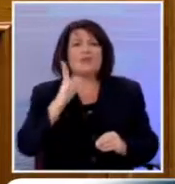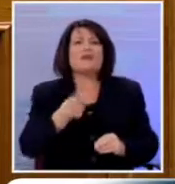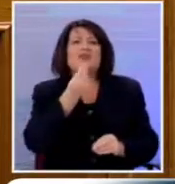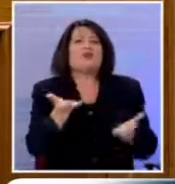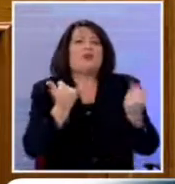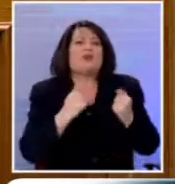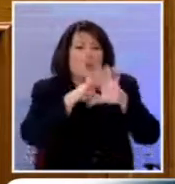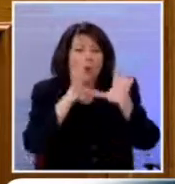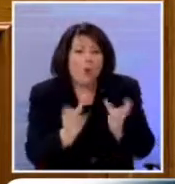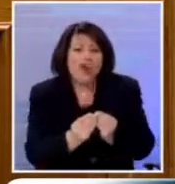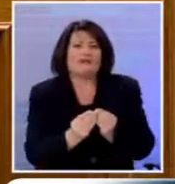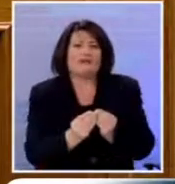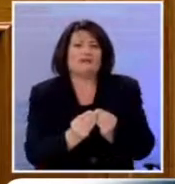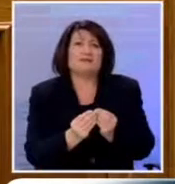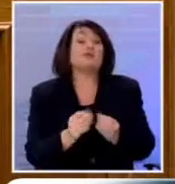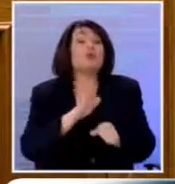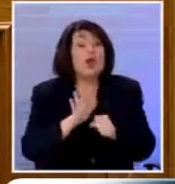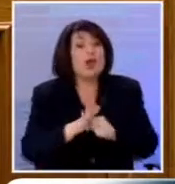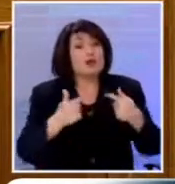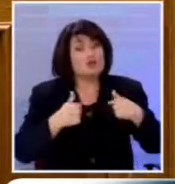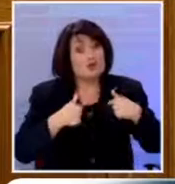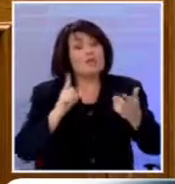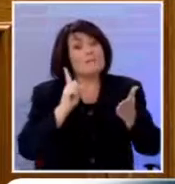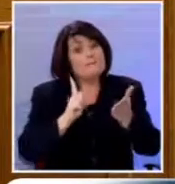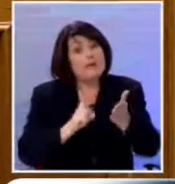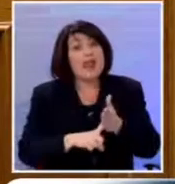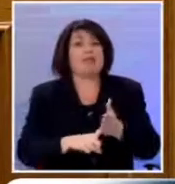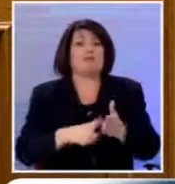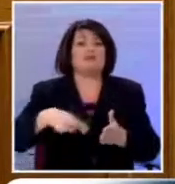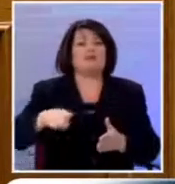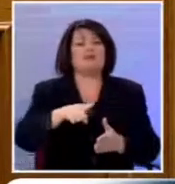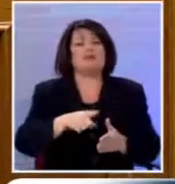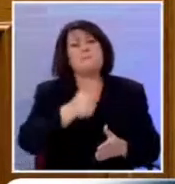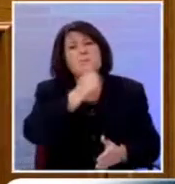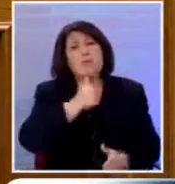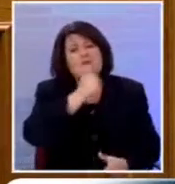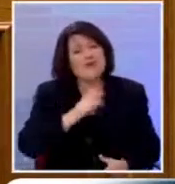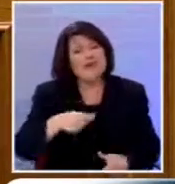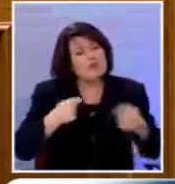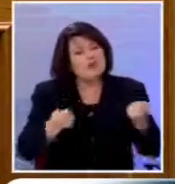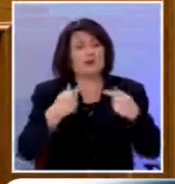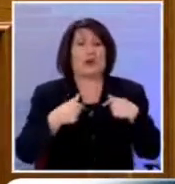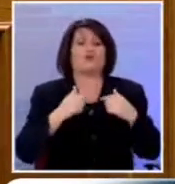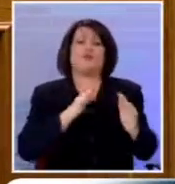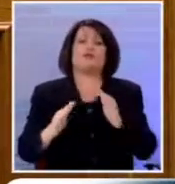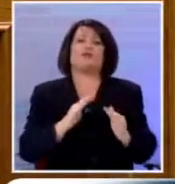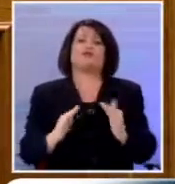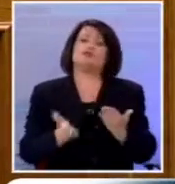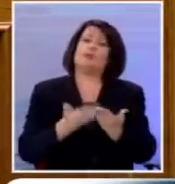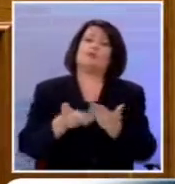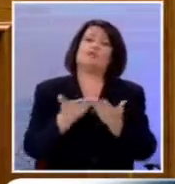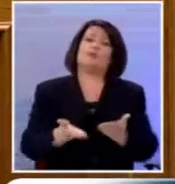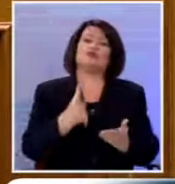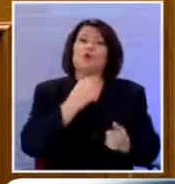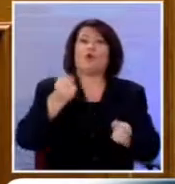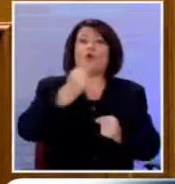φαγητό. Είναι ελάχιστη υποχρέωση σε όλους τους χιλιολαβωμένους συμπολίτες μας. Και θα το κάνουμε, γιατί η κυβέρνηση του